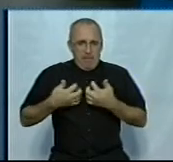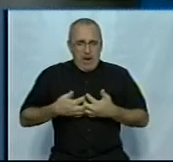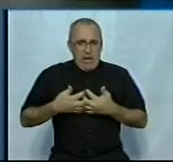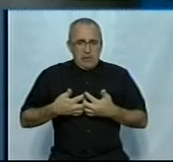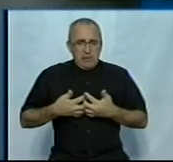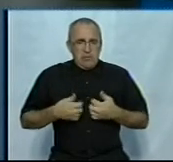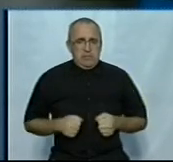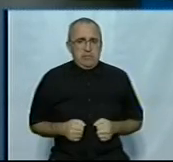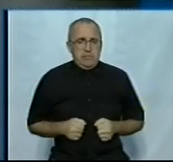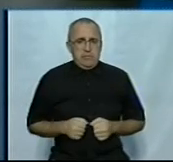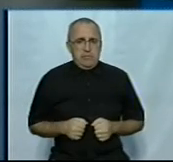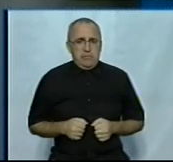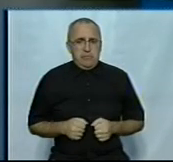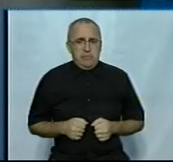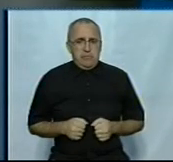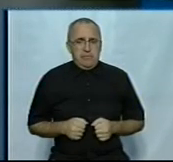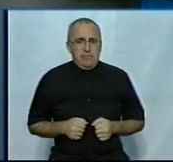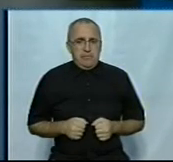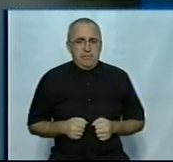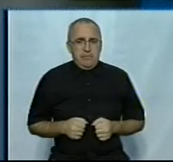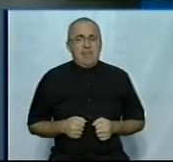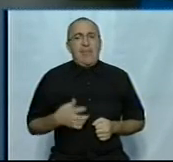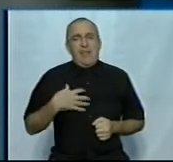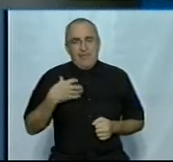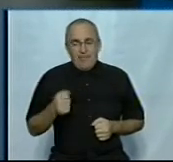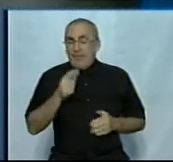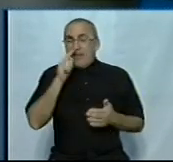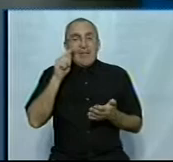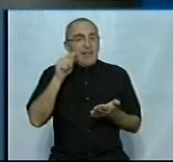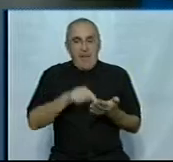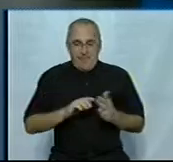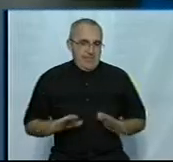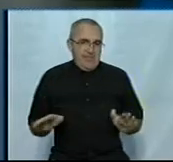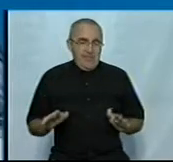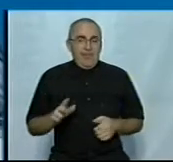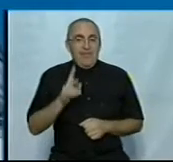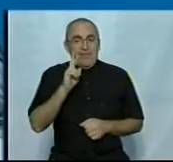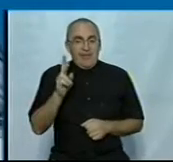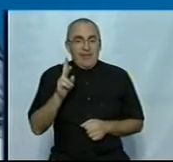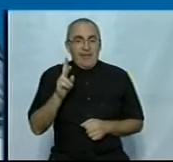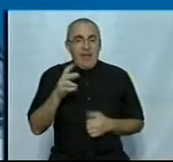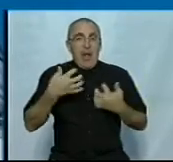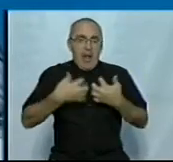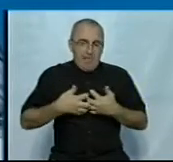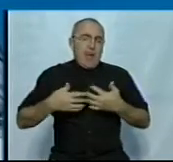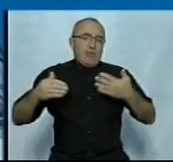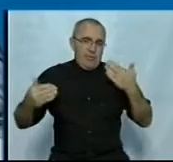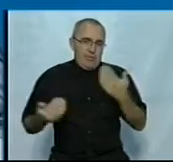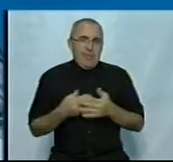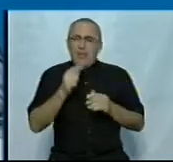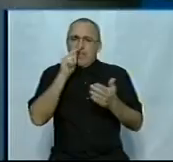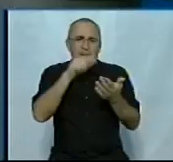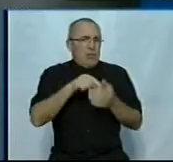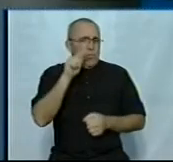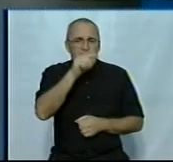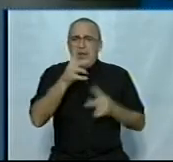Хто... Опять скажу, не потрапляйте, але апарати нові, справді. Не потрапляйте